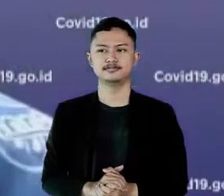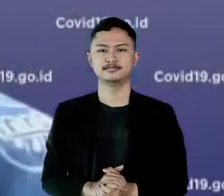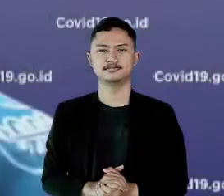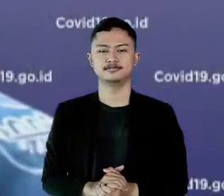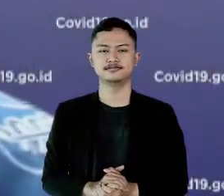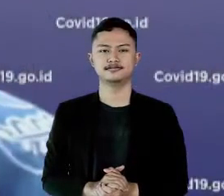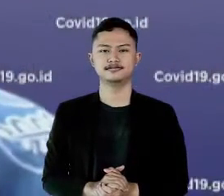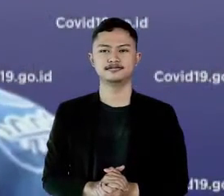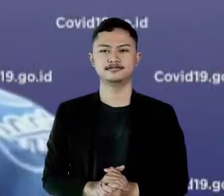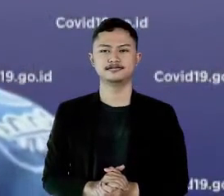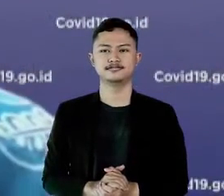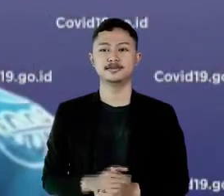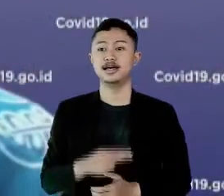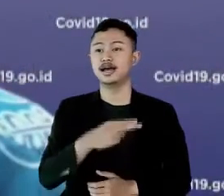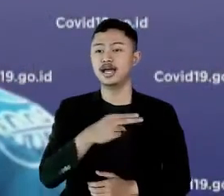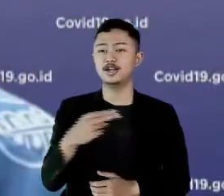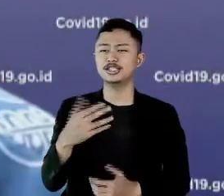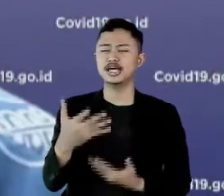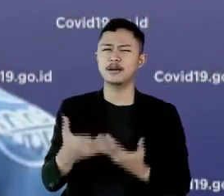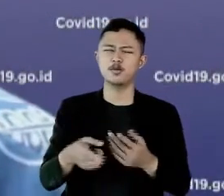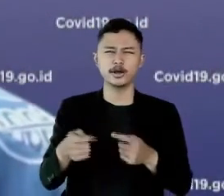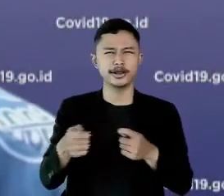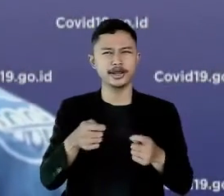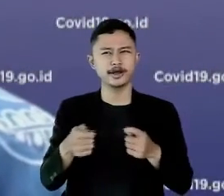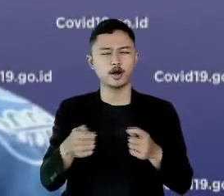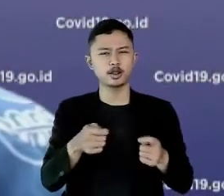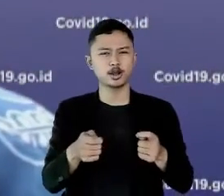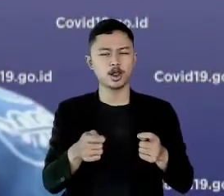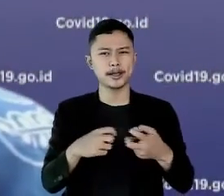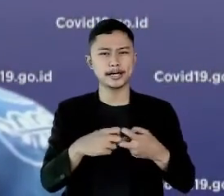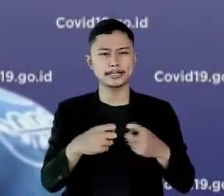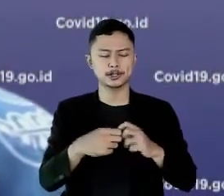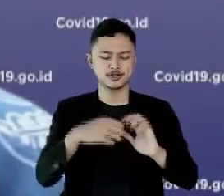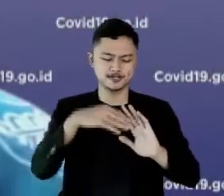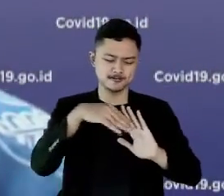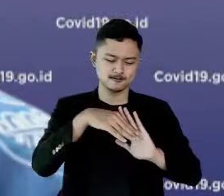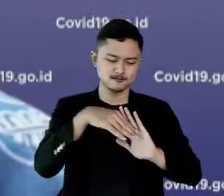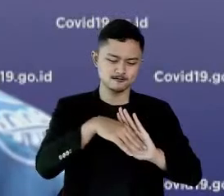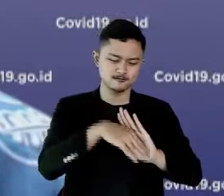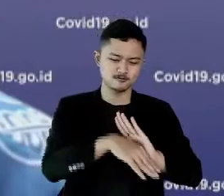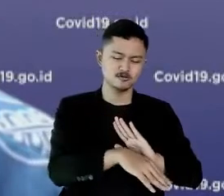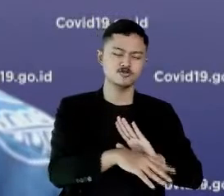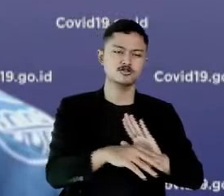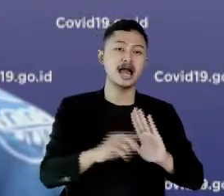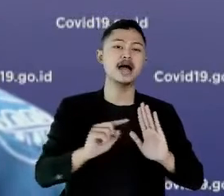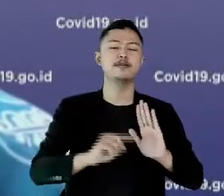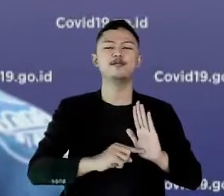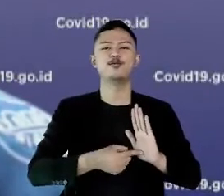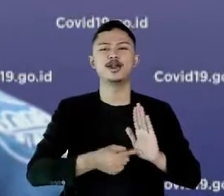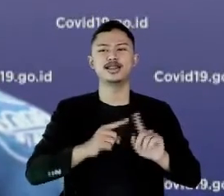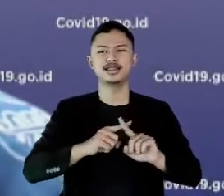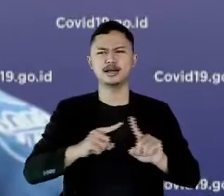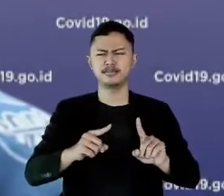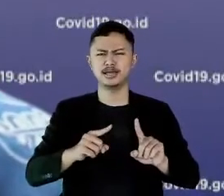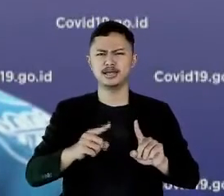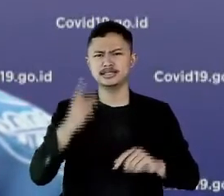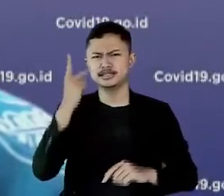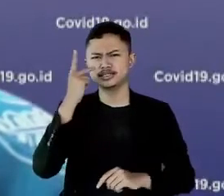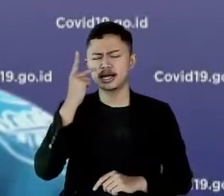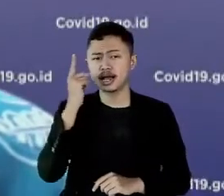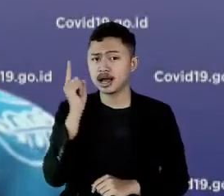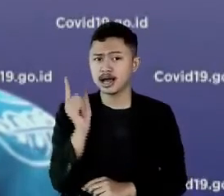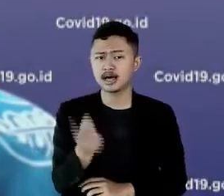Kicup Indonesia ini mulai terkendali ya, kasusnya semakin turun. Nah, tapi kita harus